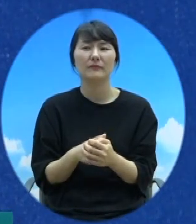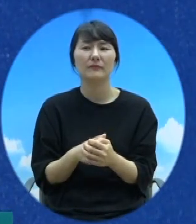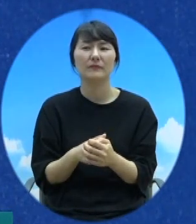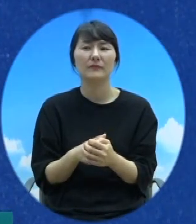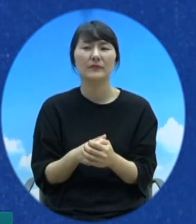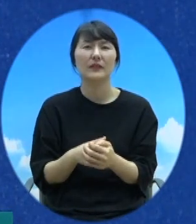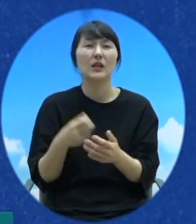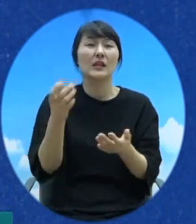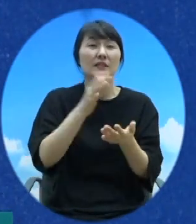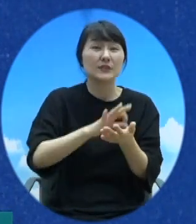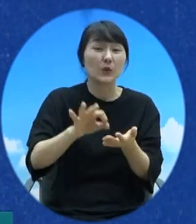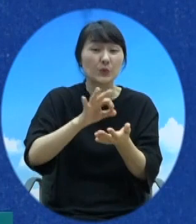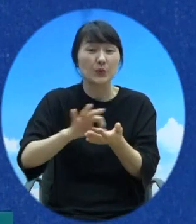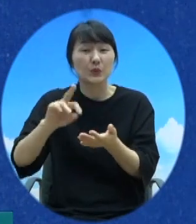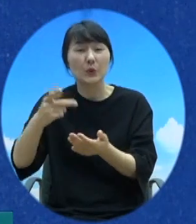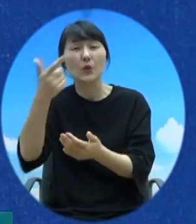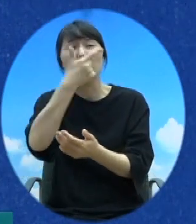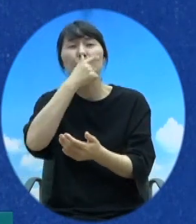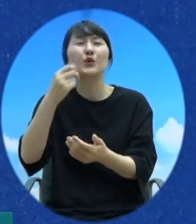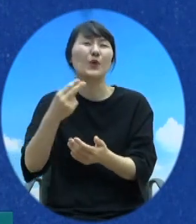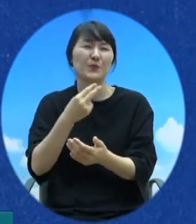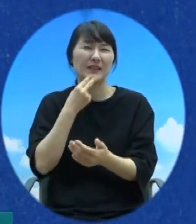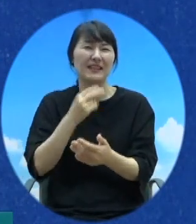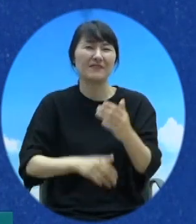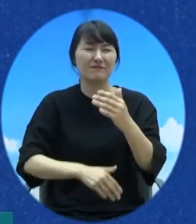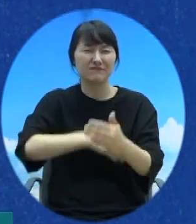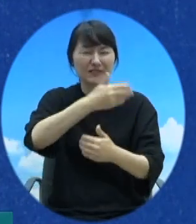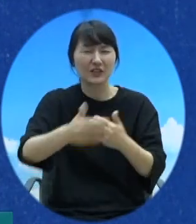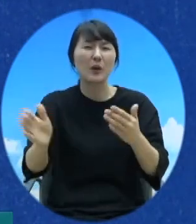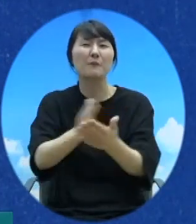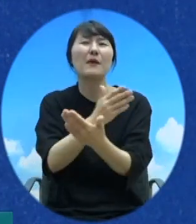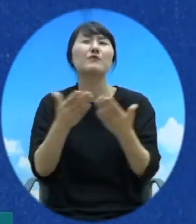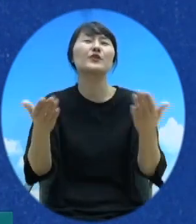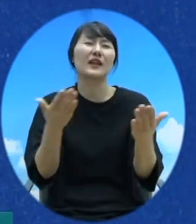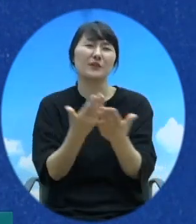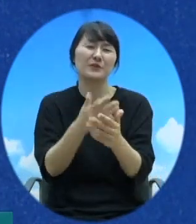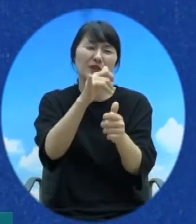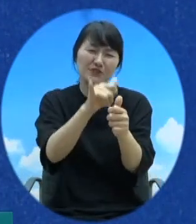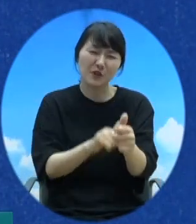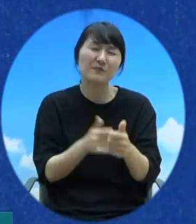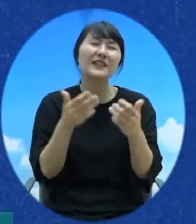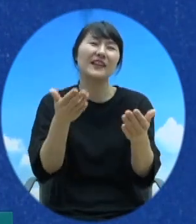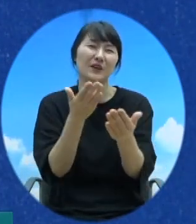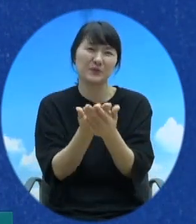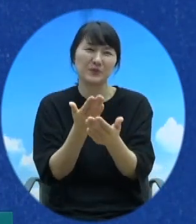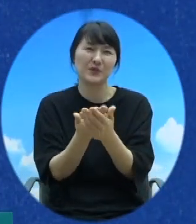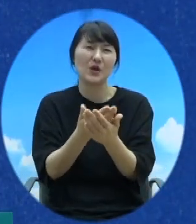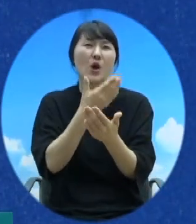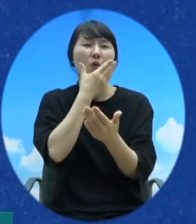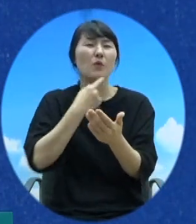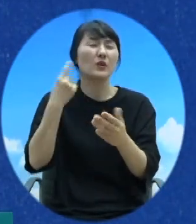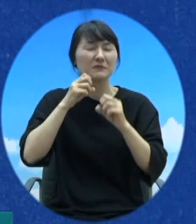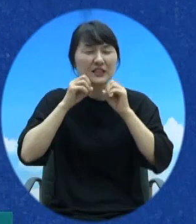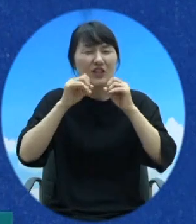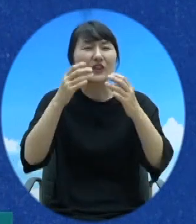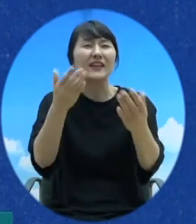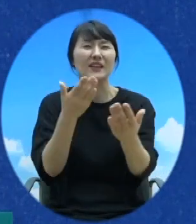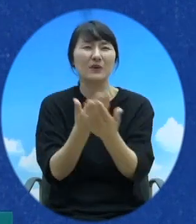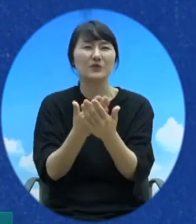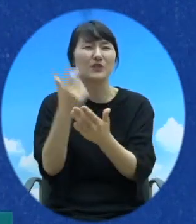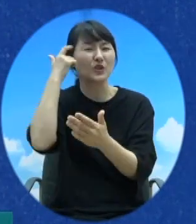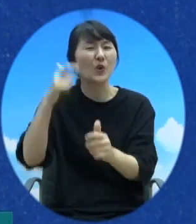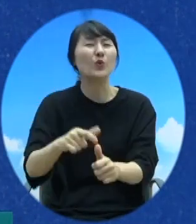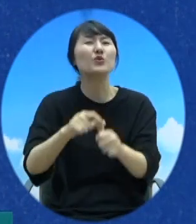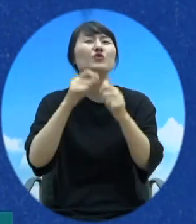쓰고 써도 부족함이 없게 하셔서 베풀게 하시옵소서. 숨기게 하옵소서. 복음을 전하게 하옵소서.